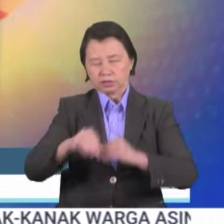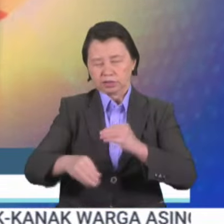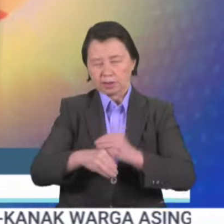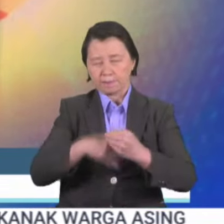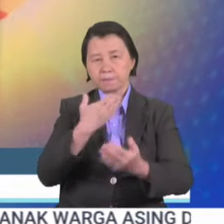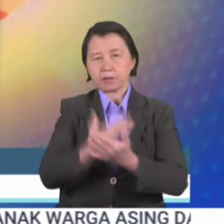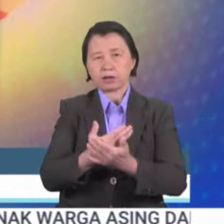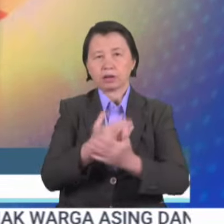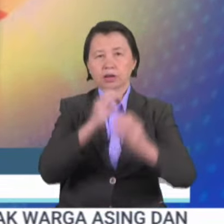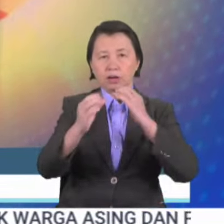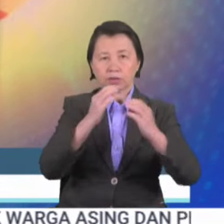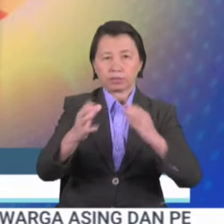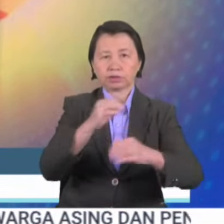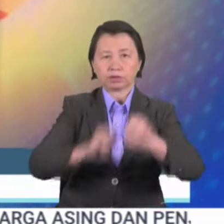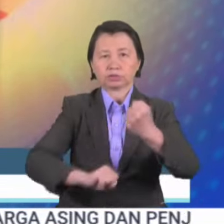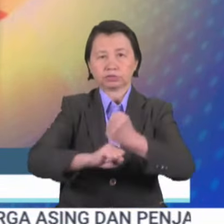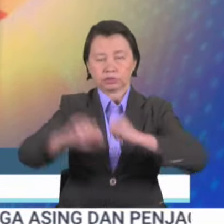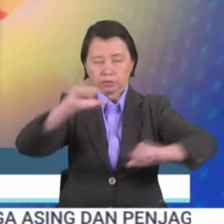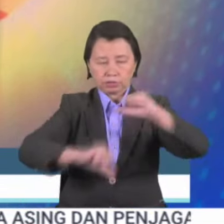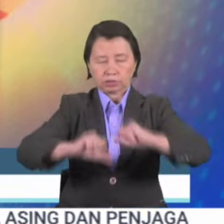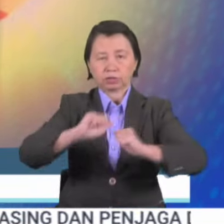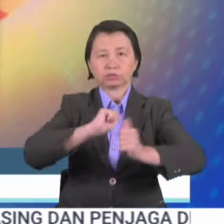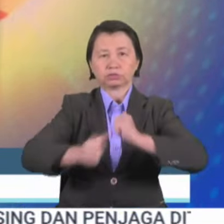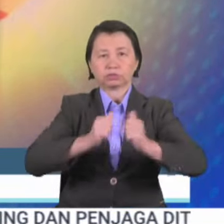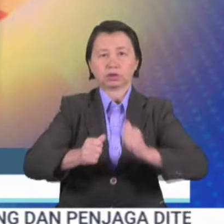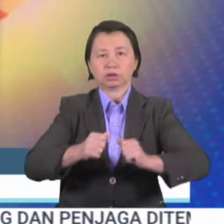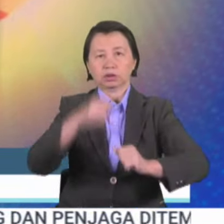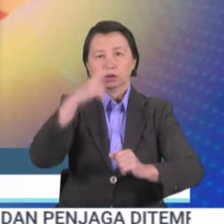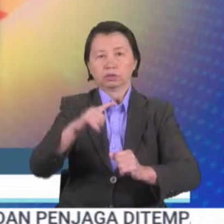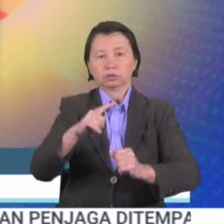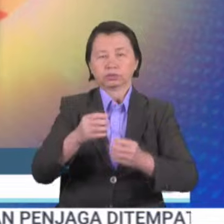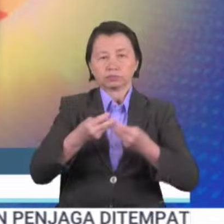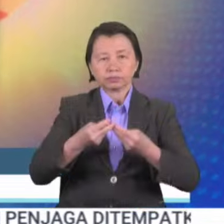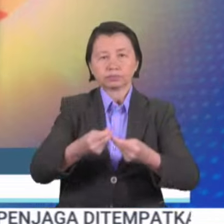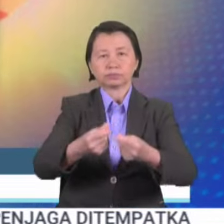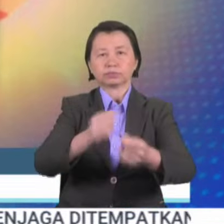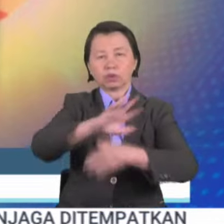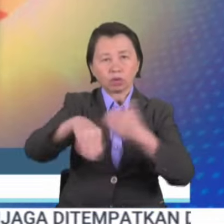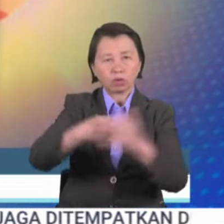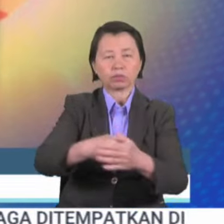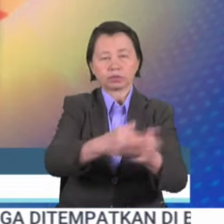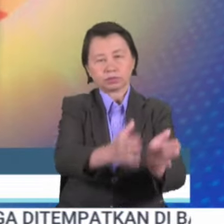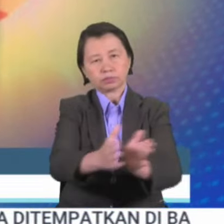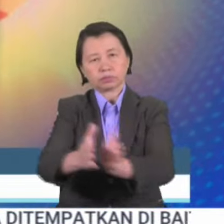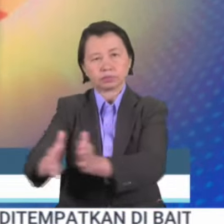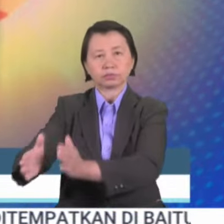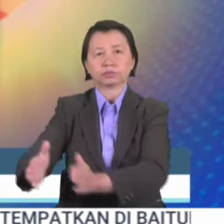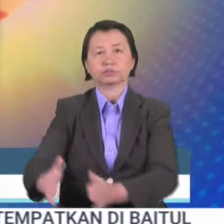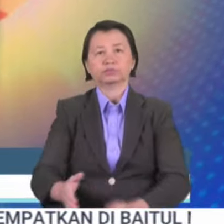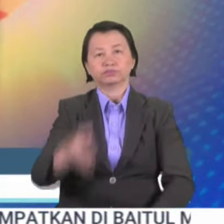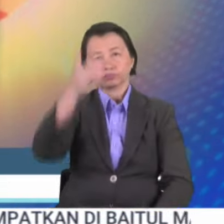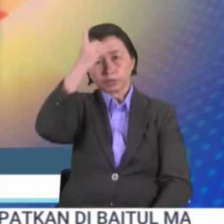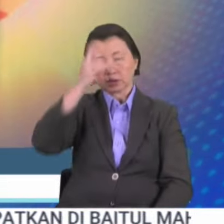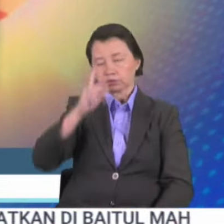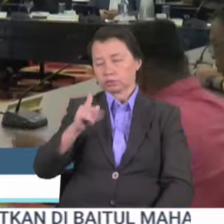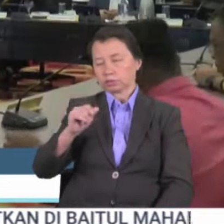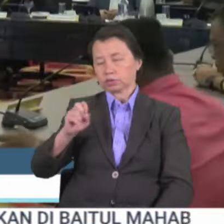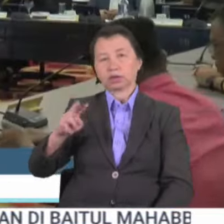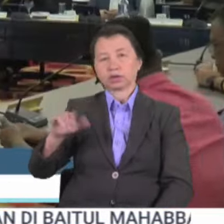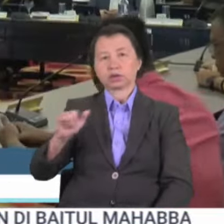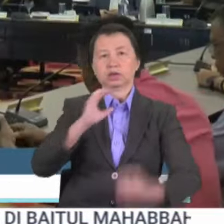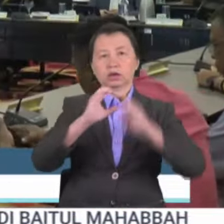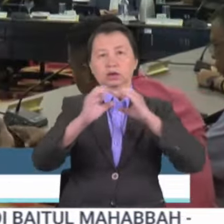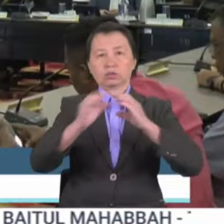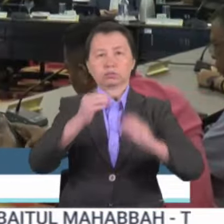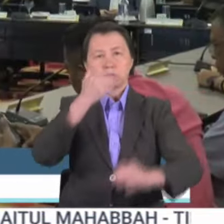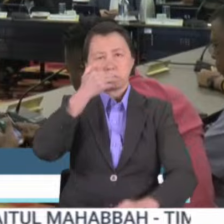itu komunikasi dan sokongan sains sukan pihak bagi melancarkan segala perancangan. Dato' Kenny berkata